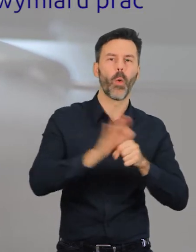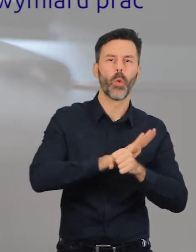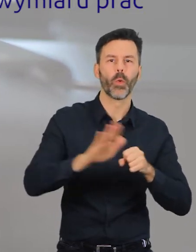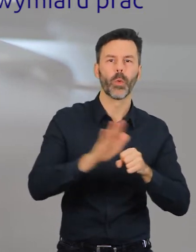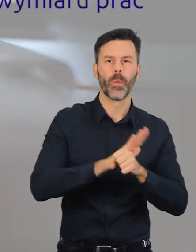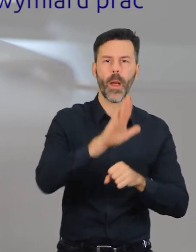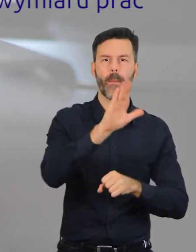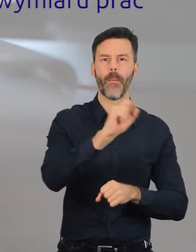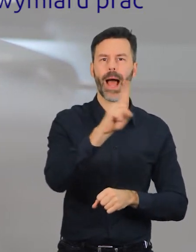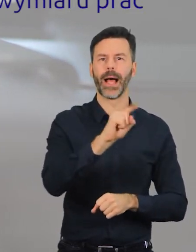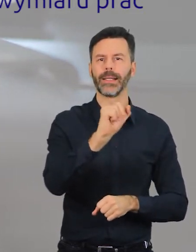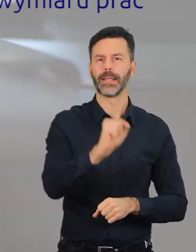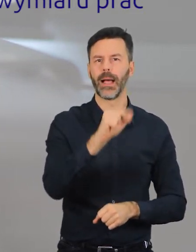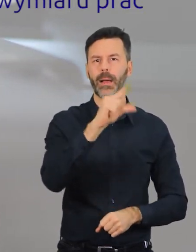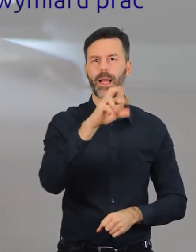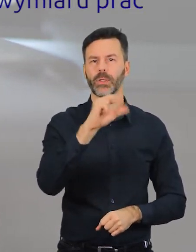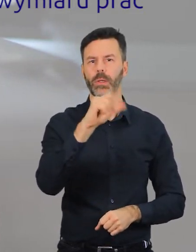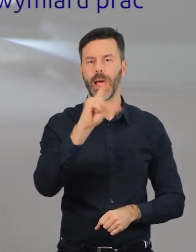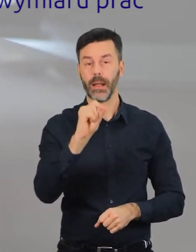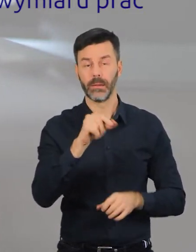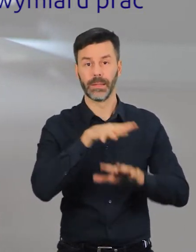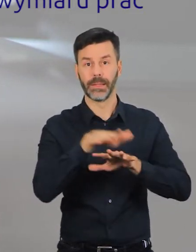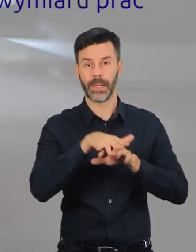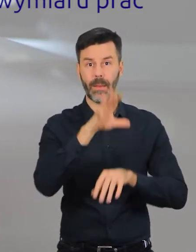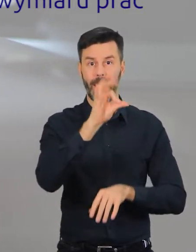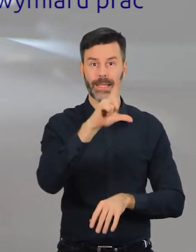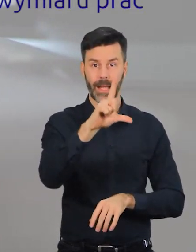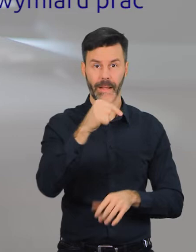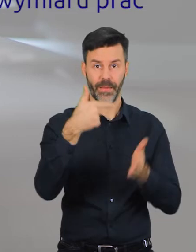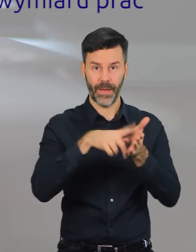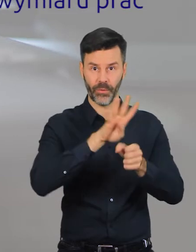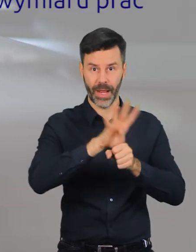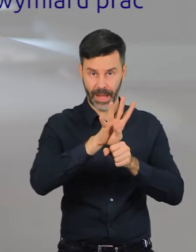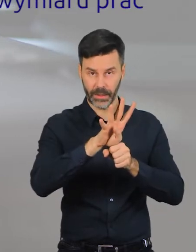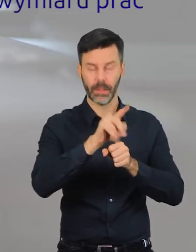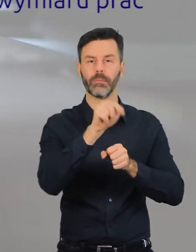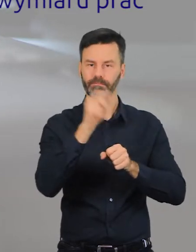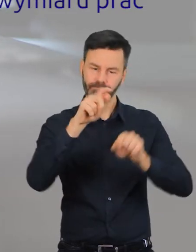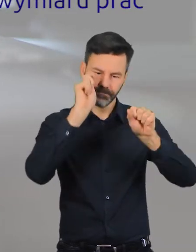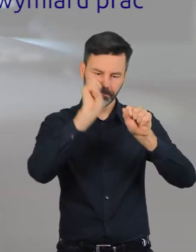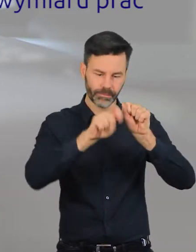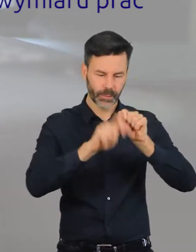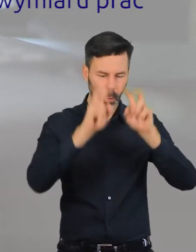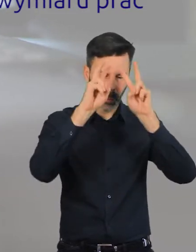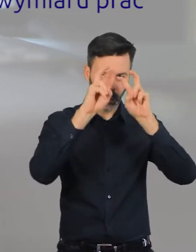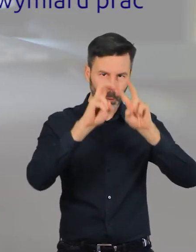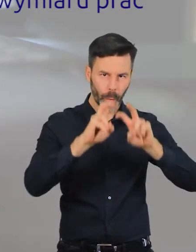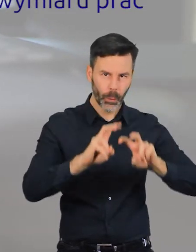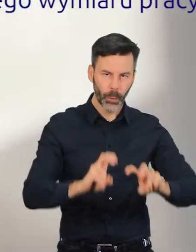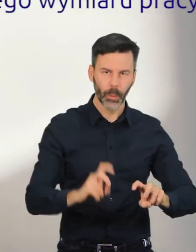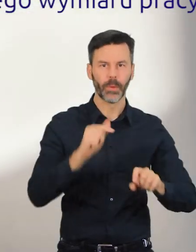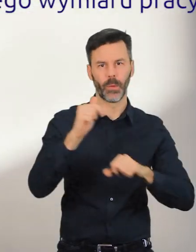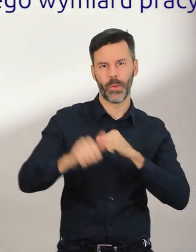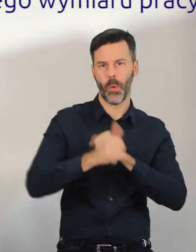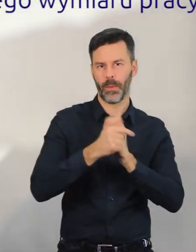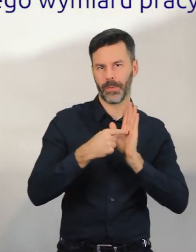personelu w systemie SL 2014 będzie weryfikowana w odniesieniu do przedłożonego dokumentu.